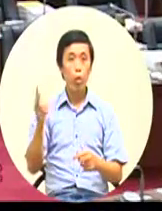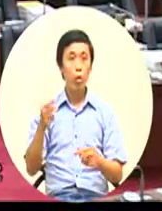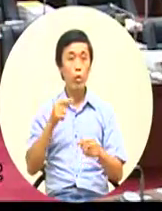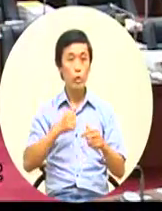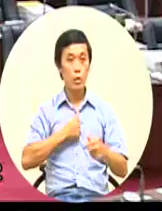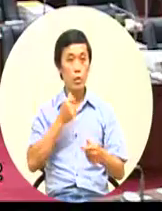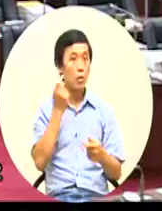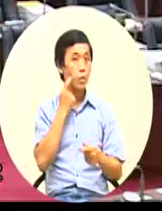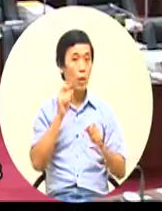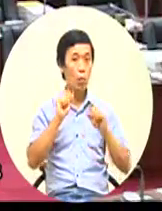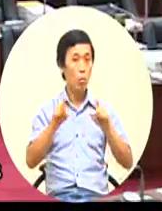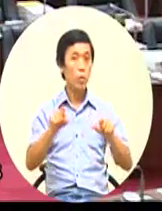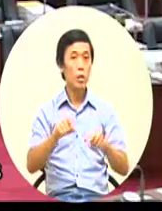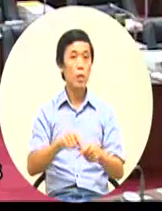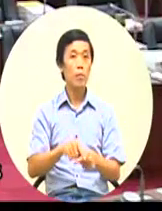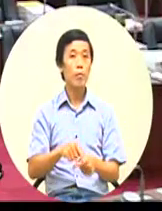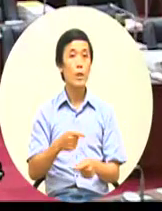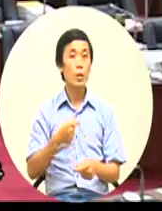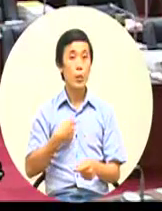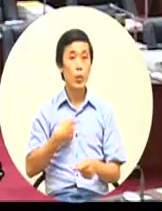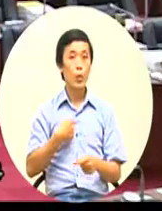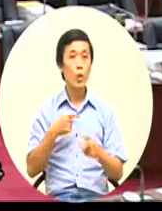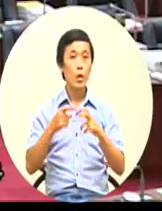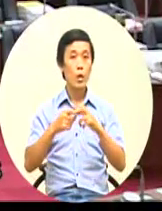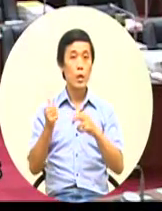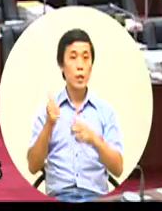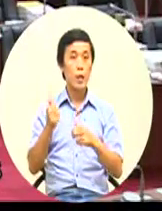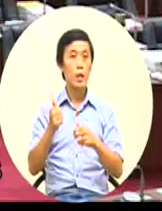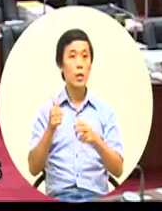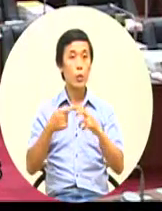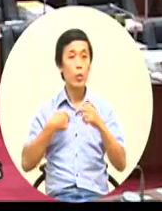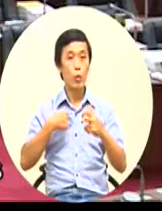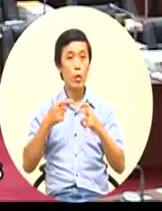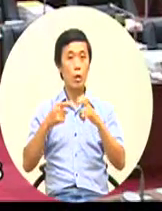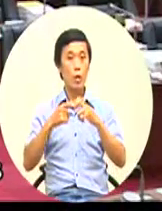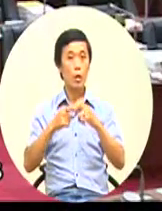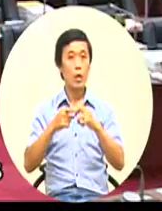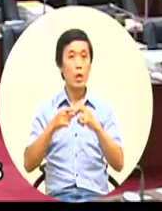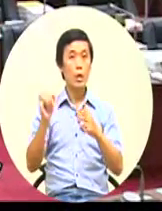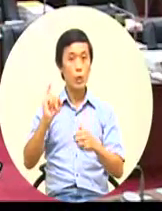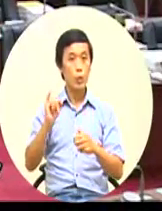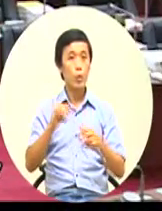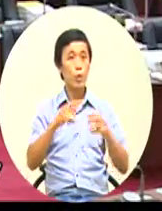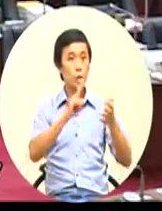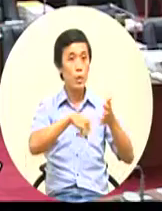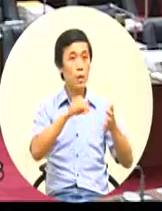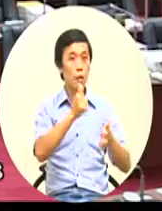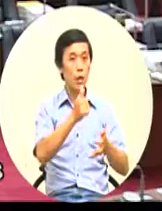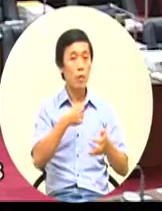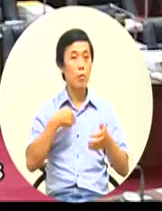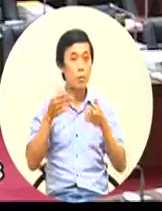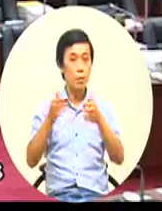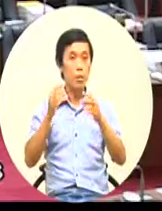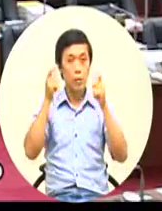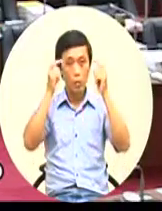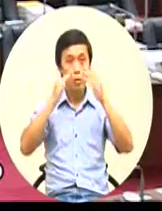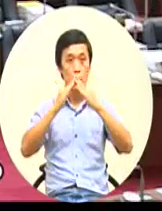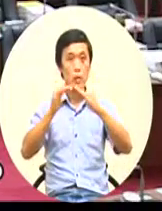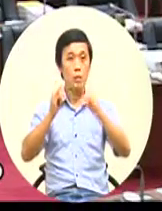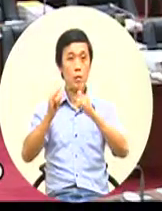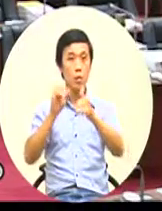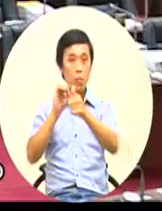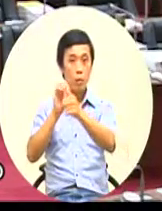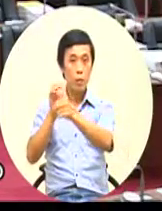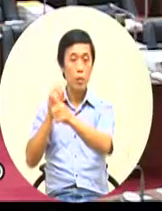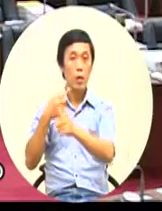款。那么本席李乔如跟简焕忠议员，我们要陈述的什么？我们甲高雄市的市民讲，我嘛要